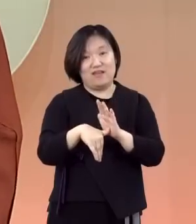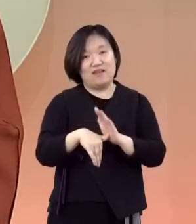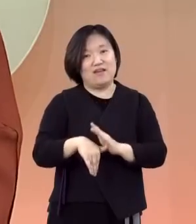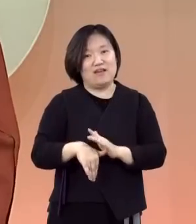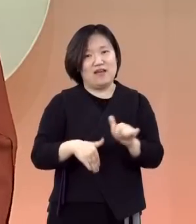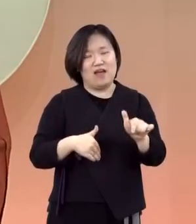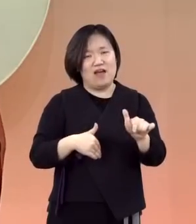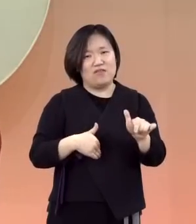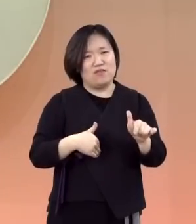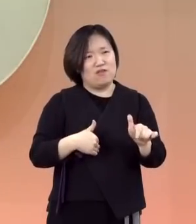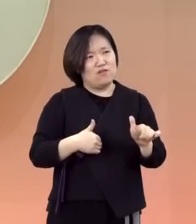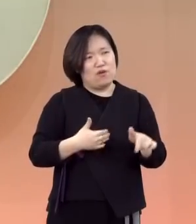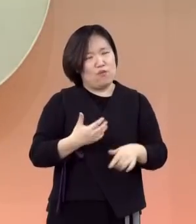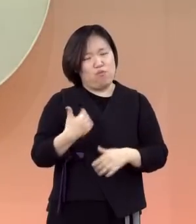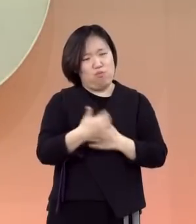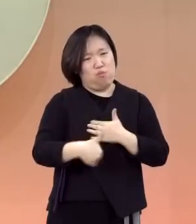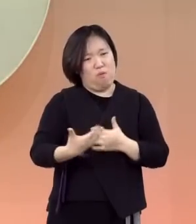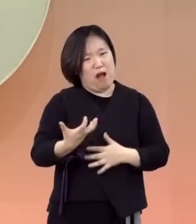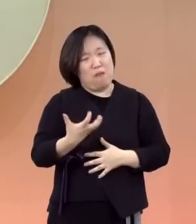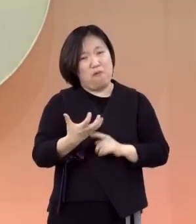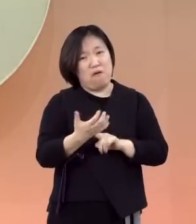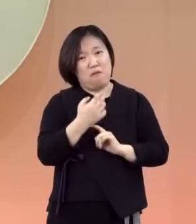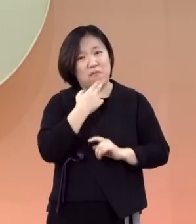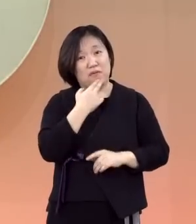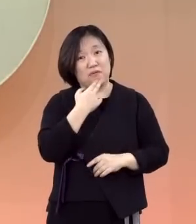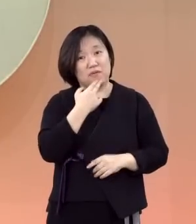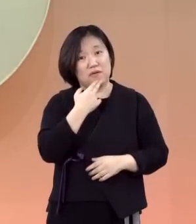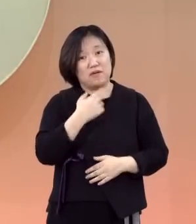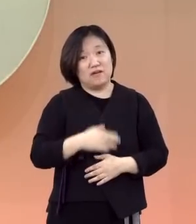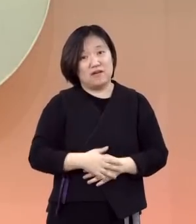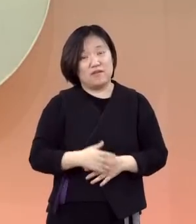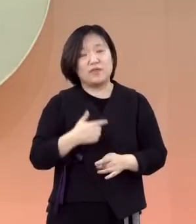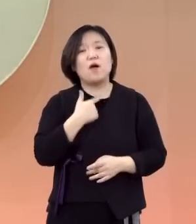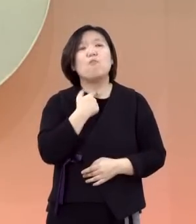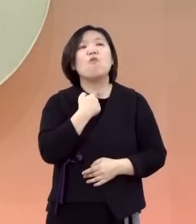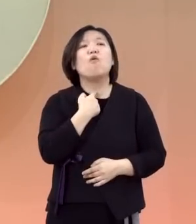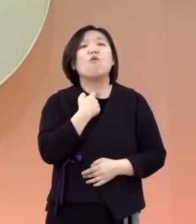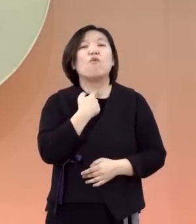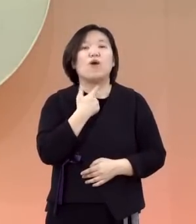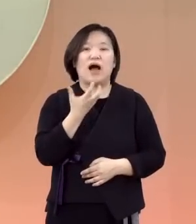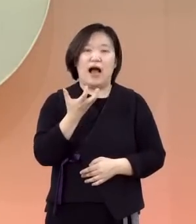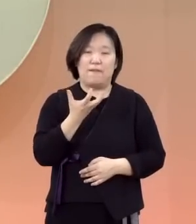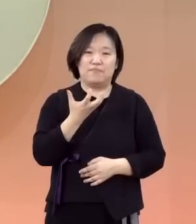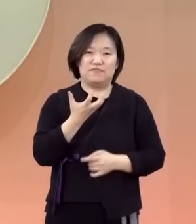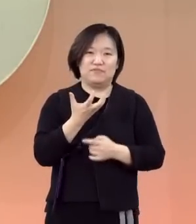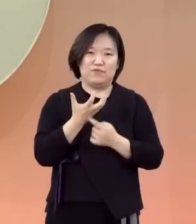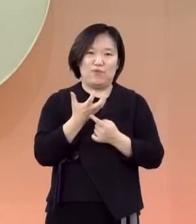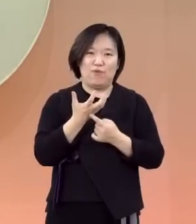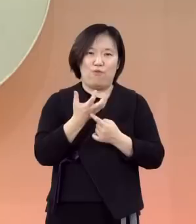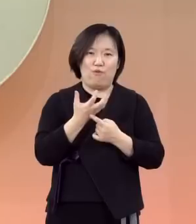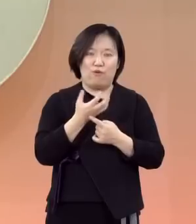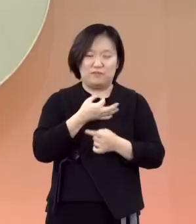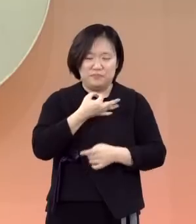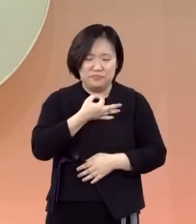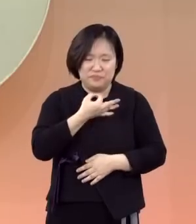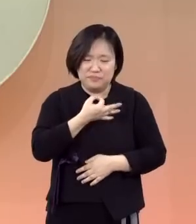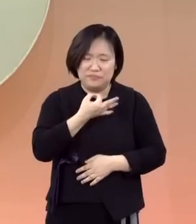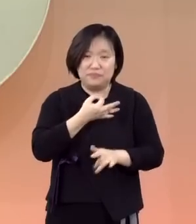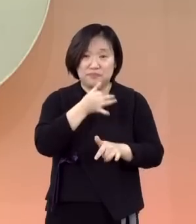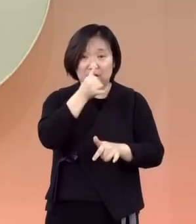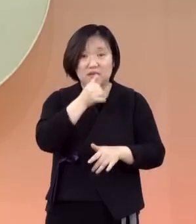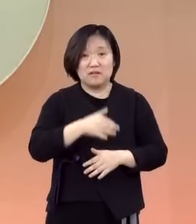근육통이있었어요.하지만 목이아팠고계속기침이났다.